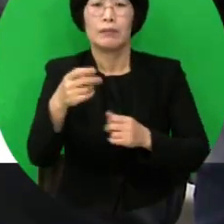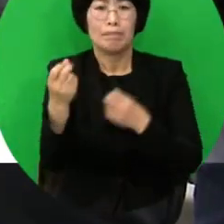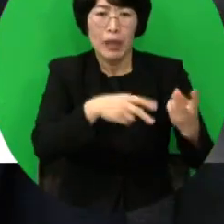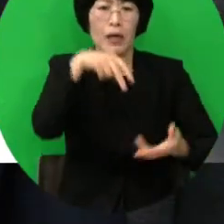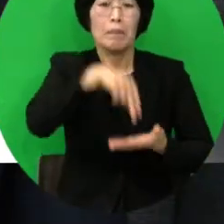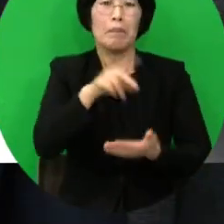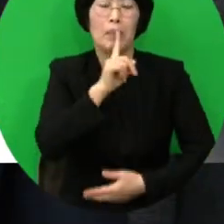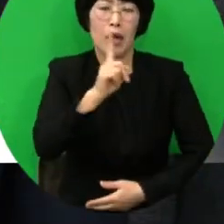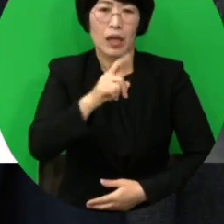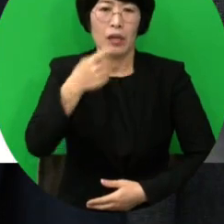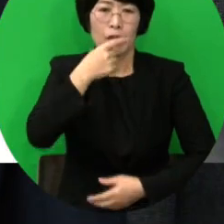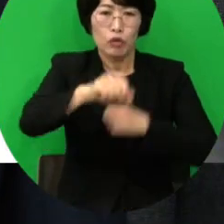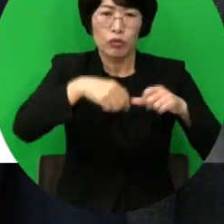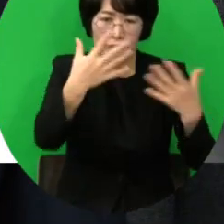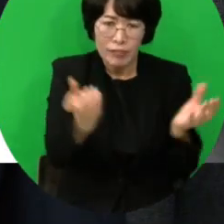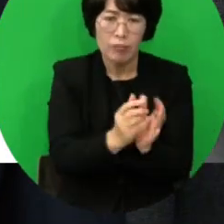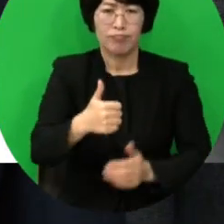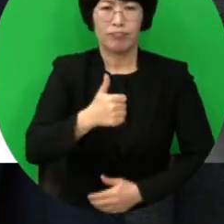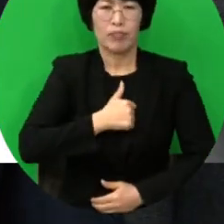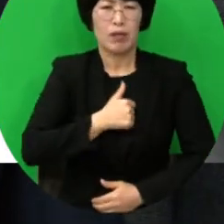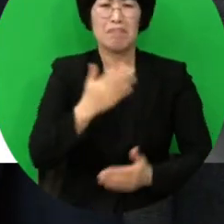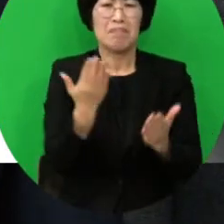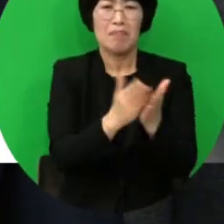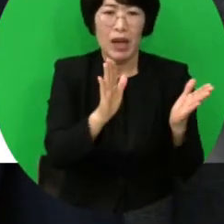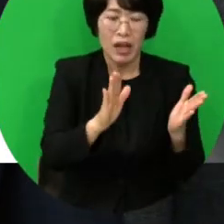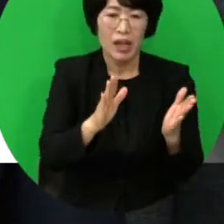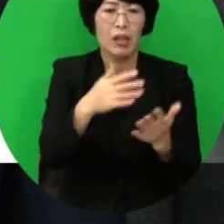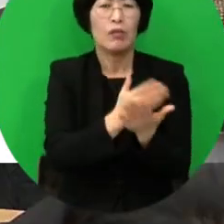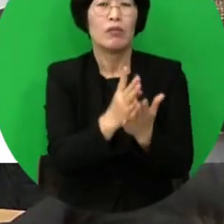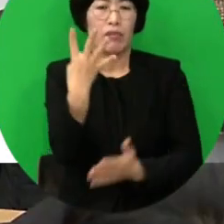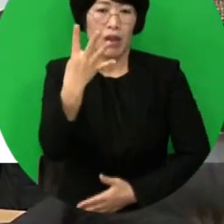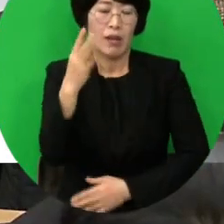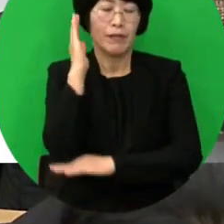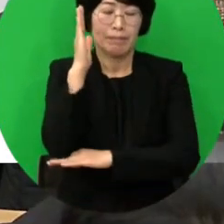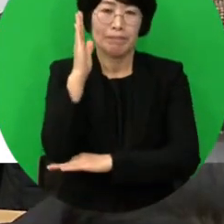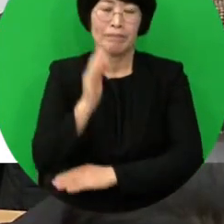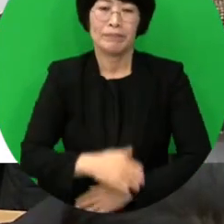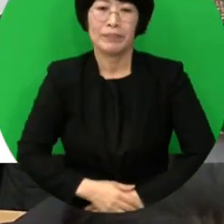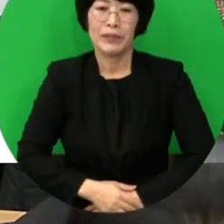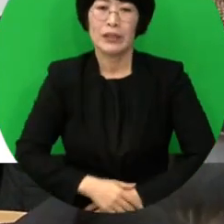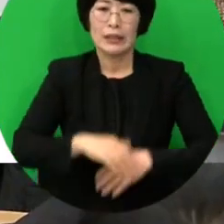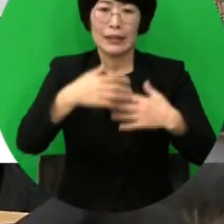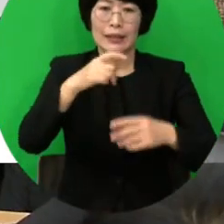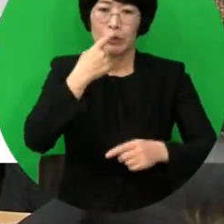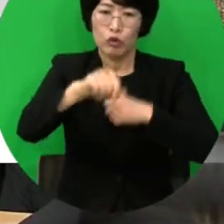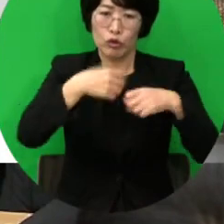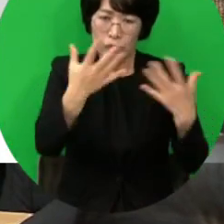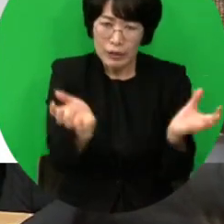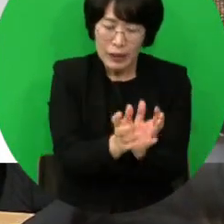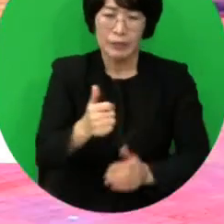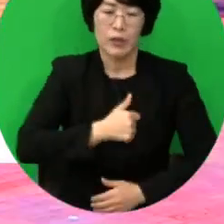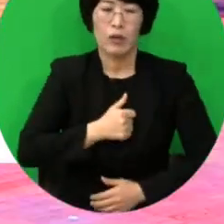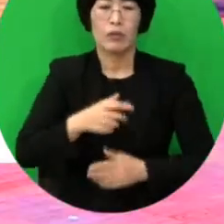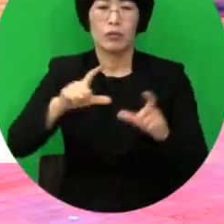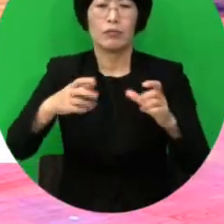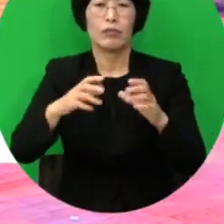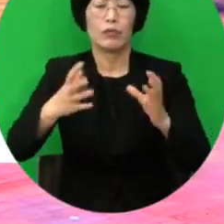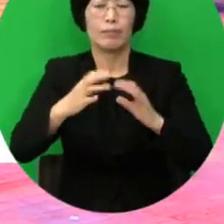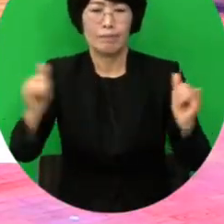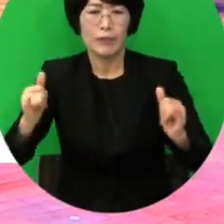입장문에서 민주당의 정체성과 부합하지 않는 네 가지 이유를 거론하면서 당의 정체성과 국민의 개혁